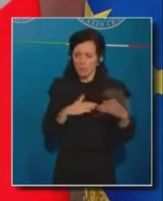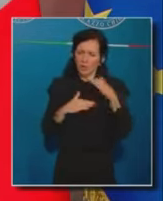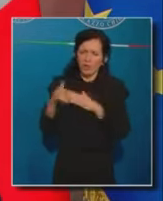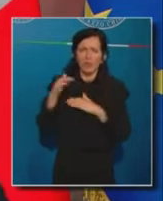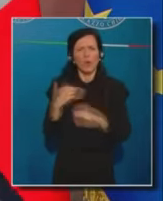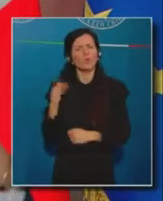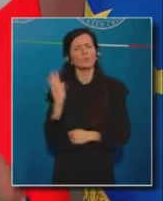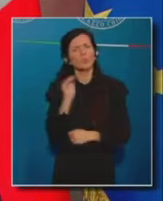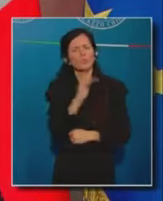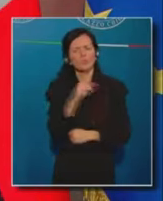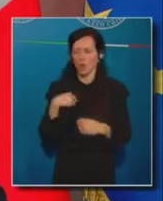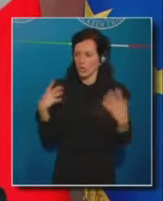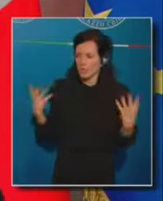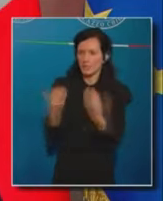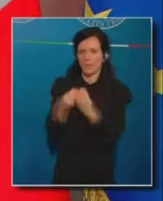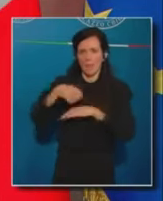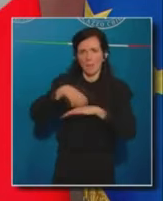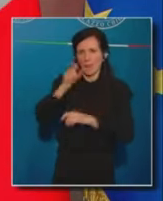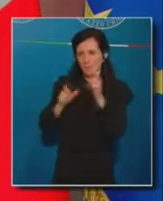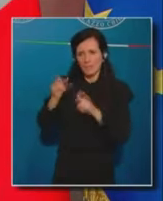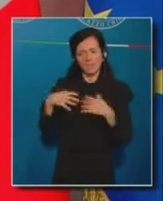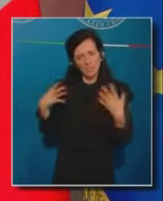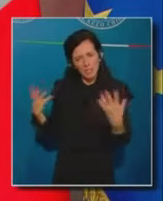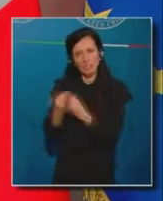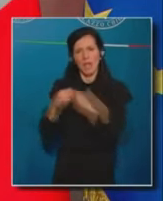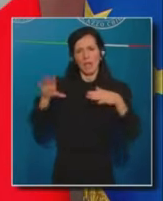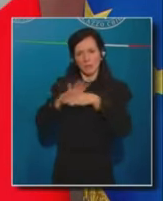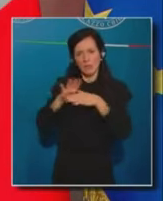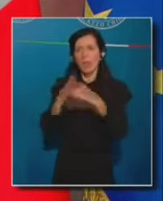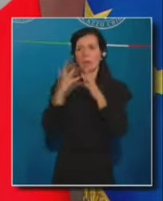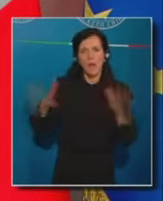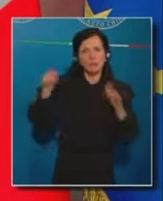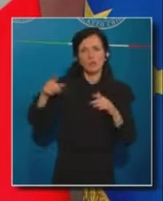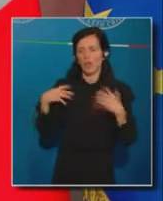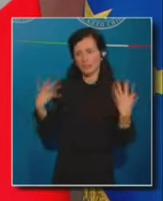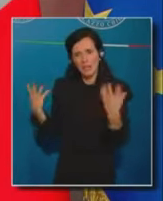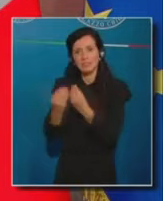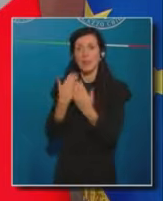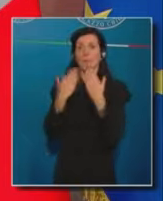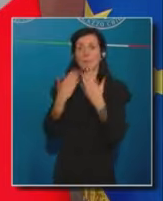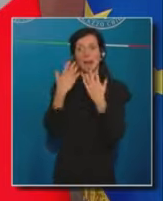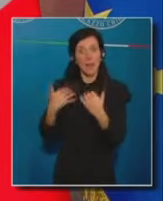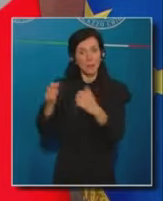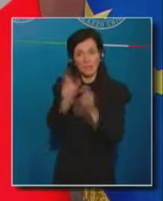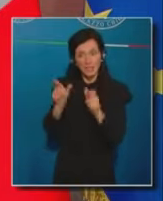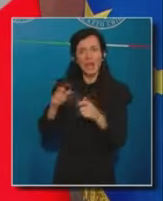non solo io tutti i ministri tutte le forze di maggioranza tutti i parlamentari di maggioranza